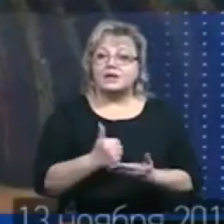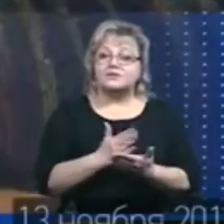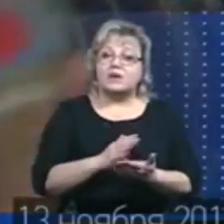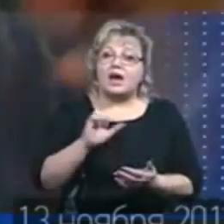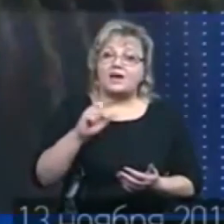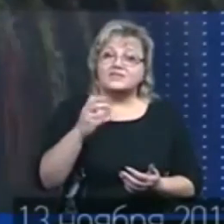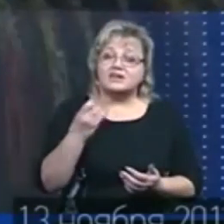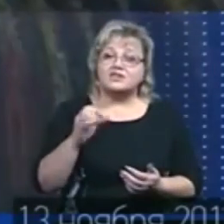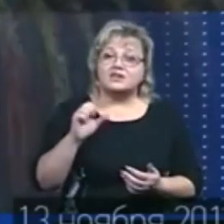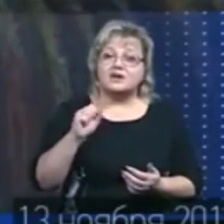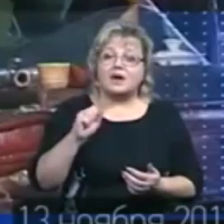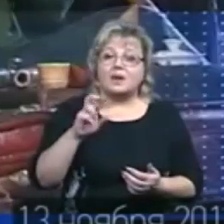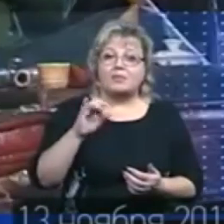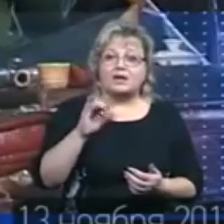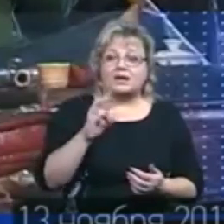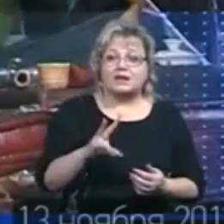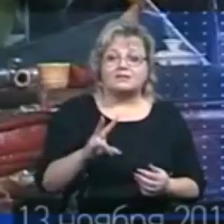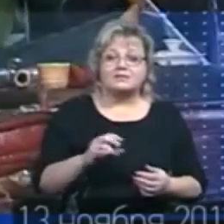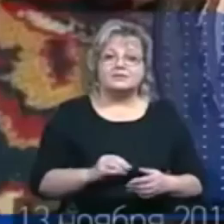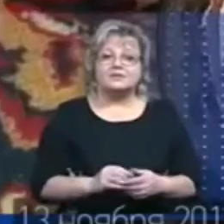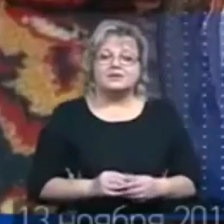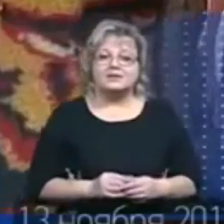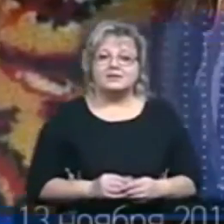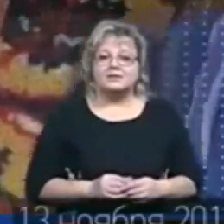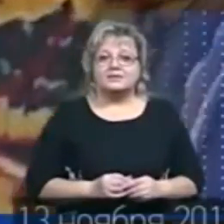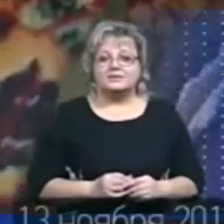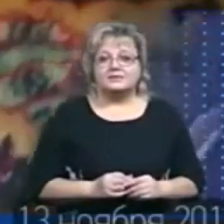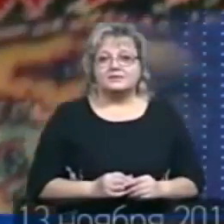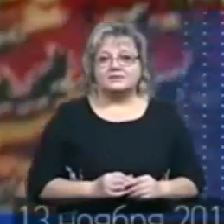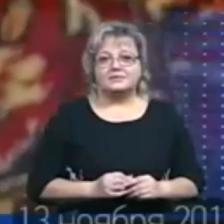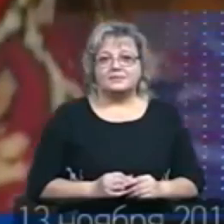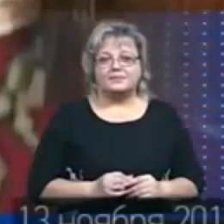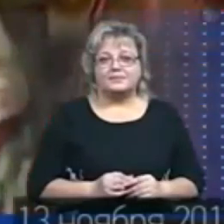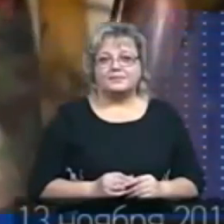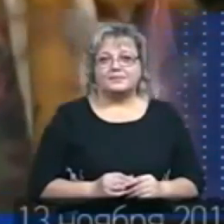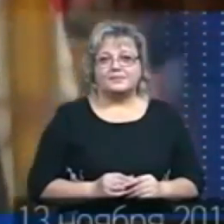Инструмент австралийских аборигенов, который называется диджериду.